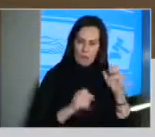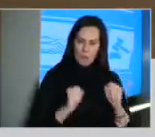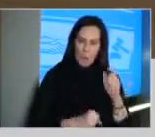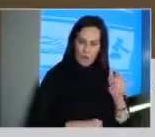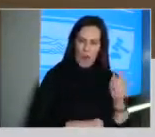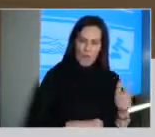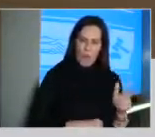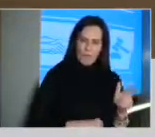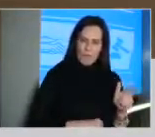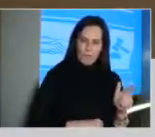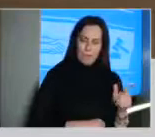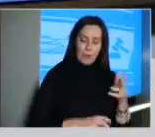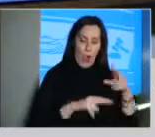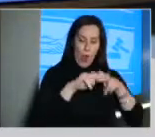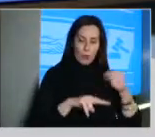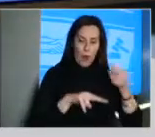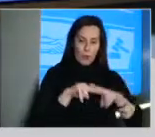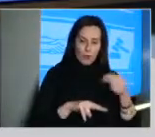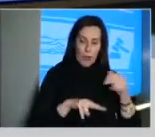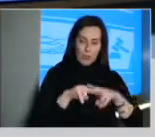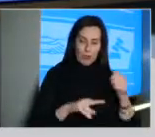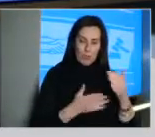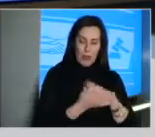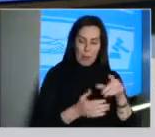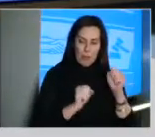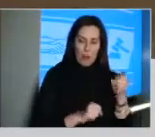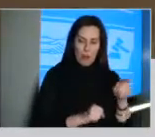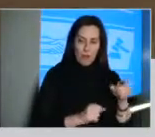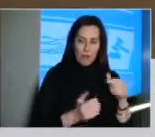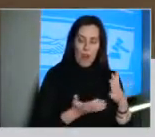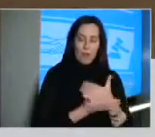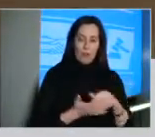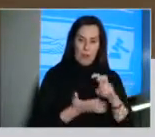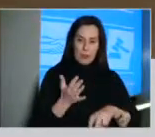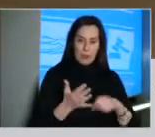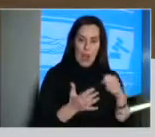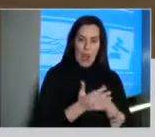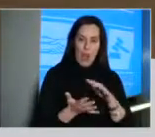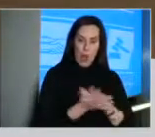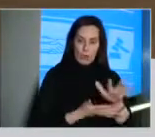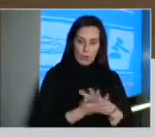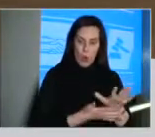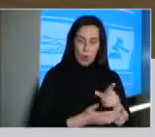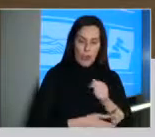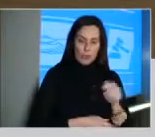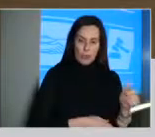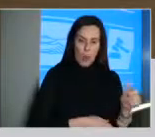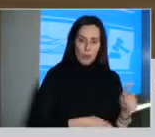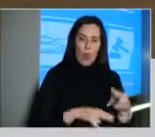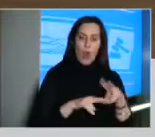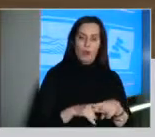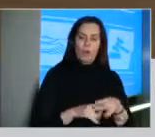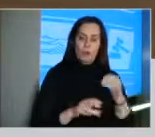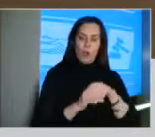הלאומי. העודפים של ההכנסות בביטוח הלאומי, של ההכנסות ממיסים, על ההוצאות שלהם, על הקצבאות,